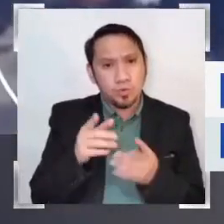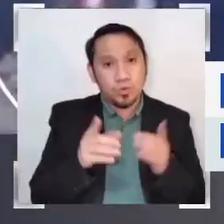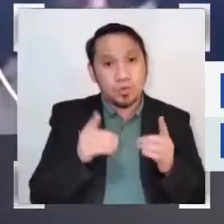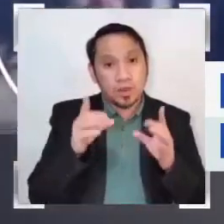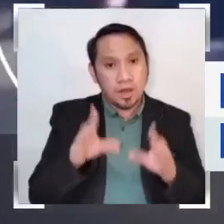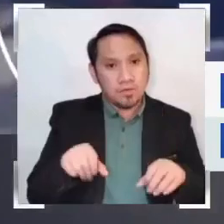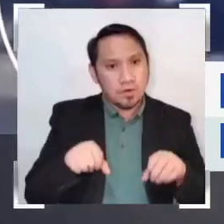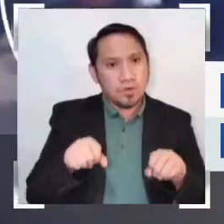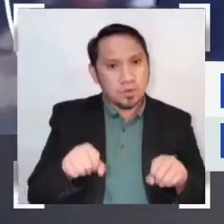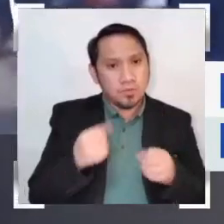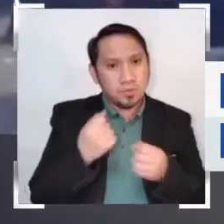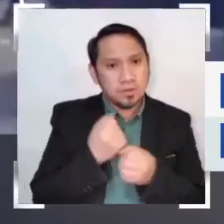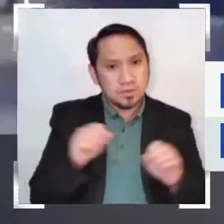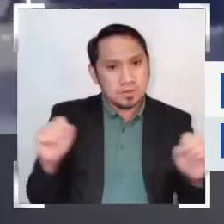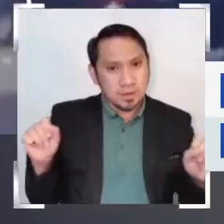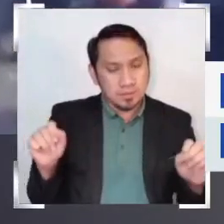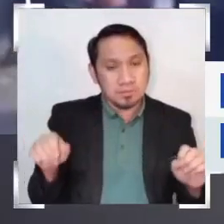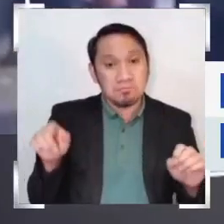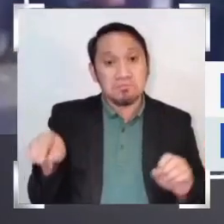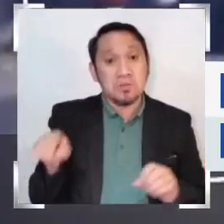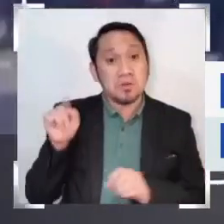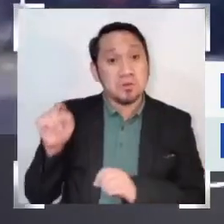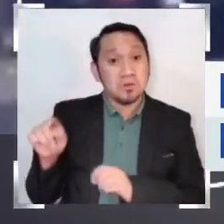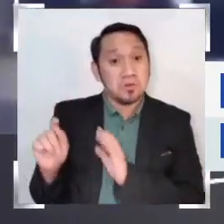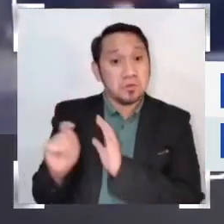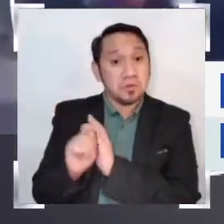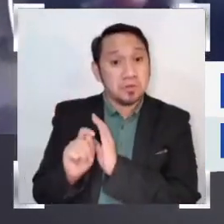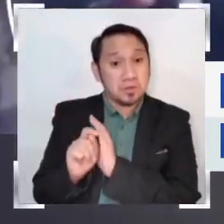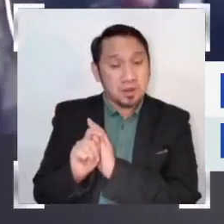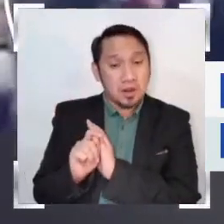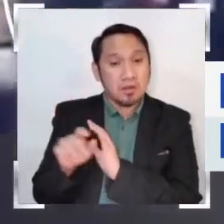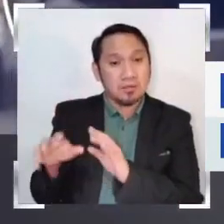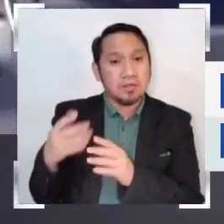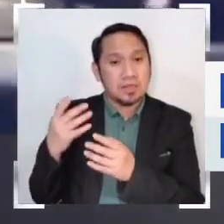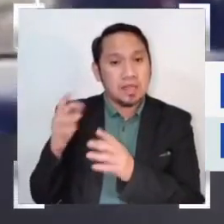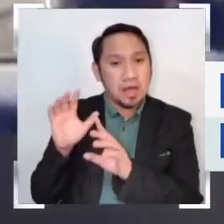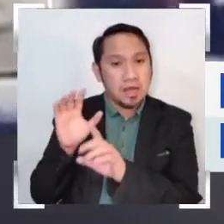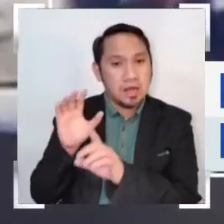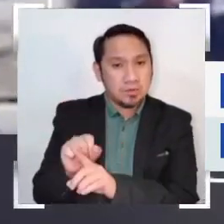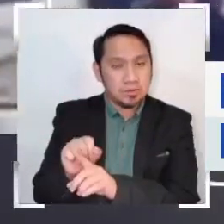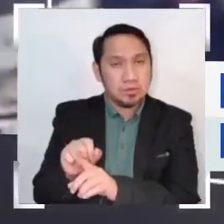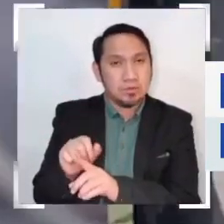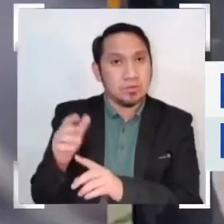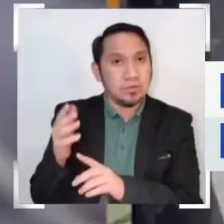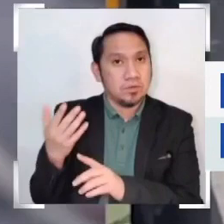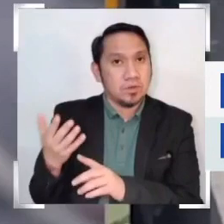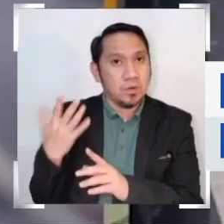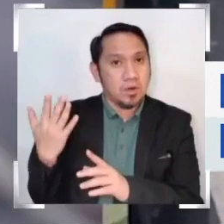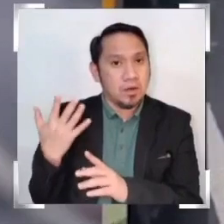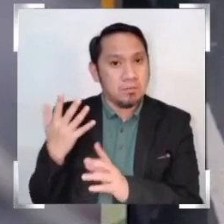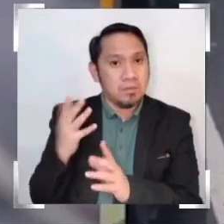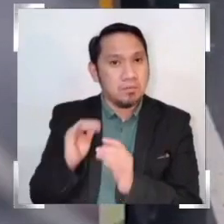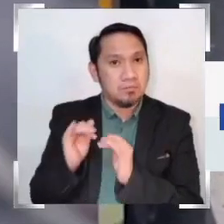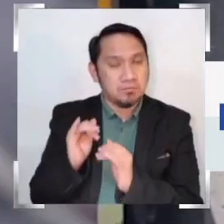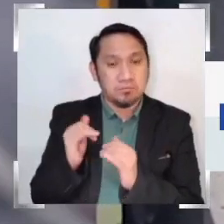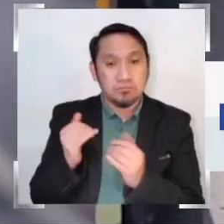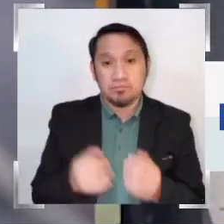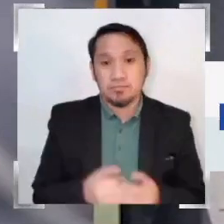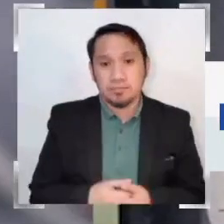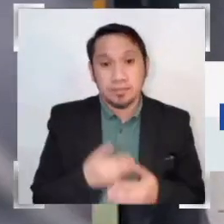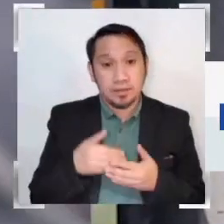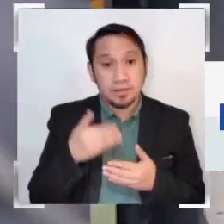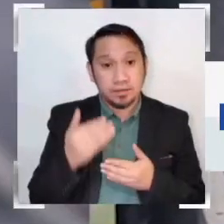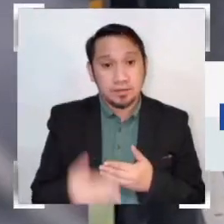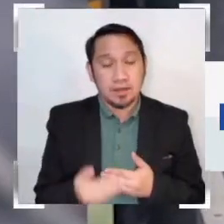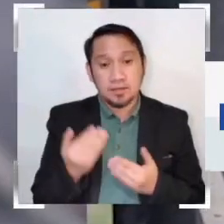ospital. Arestado naman ang nakasagasang truck driver na wala pang pahayag. Nasunog ang isang pampaserong bus sa